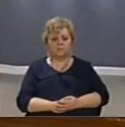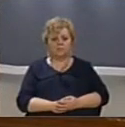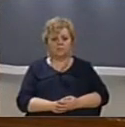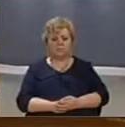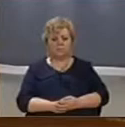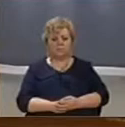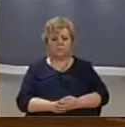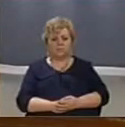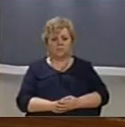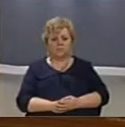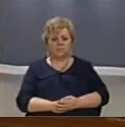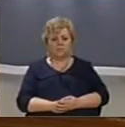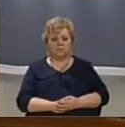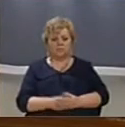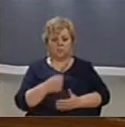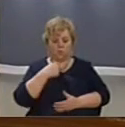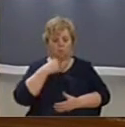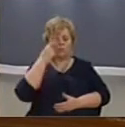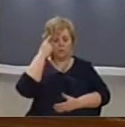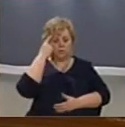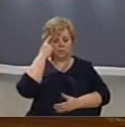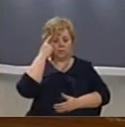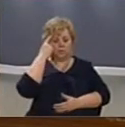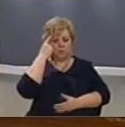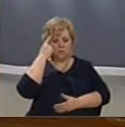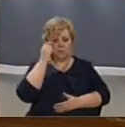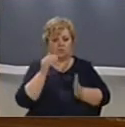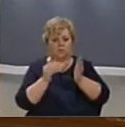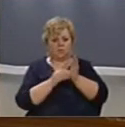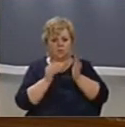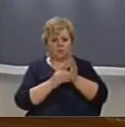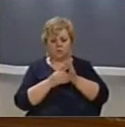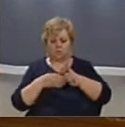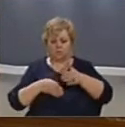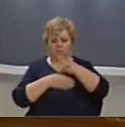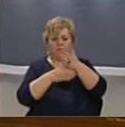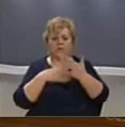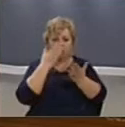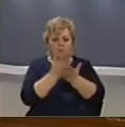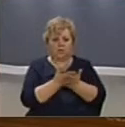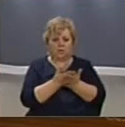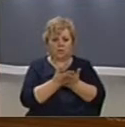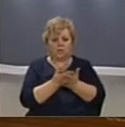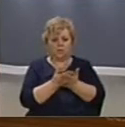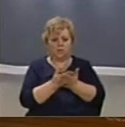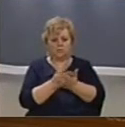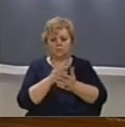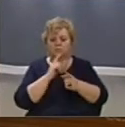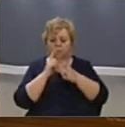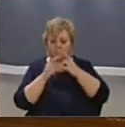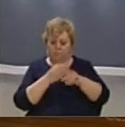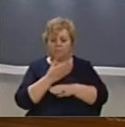Prandaj, unë mendoj se ne duhet sot përkrahëm rekomandimet për cilat do flas më